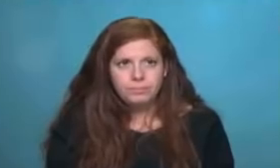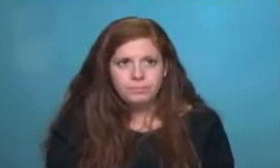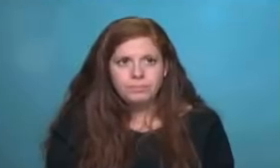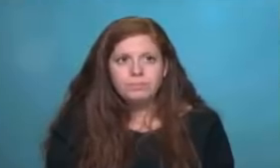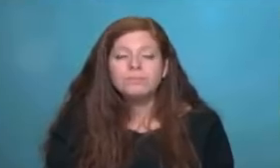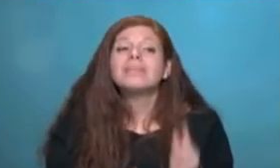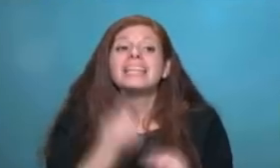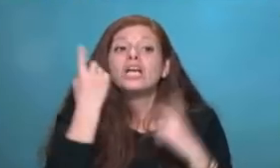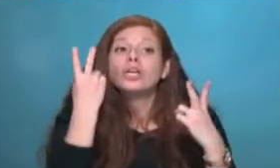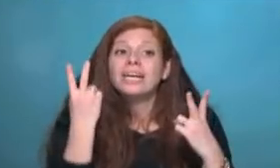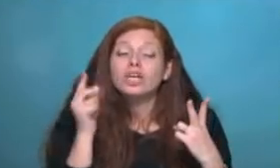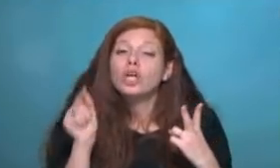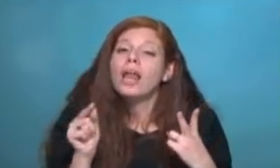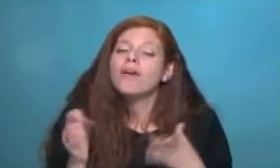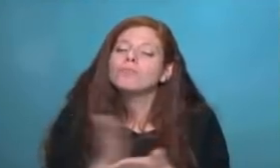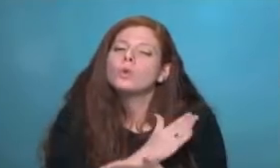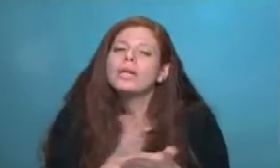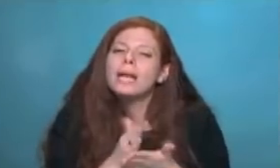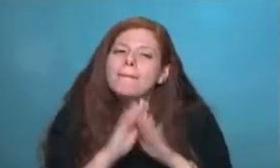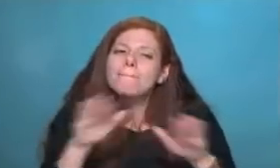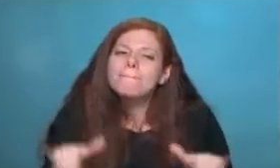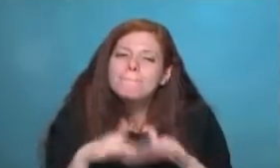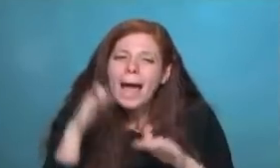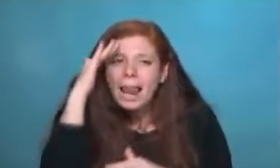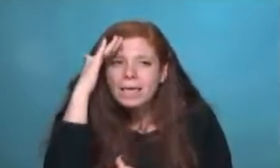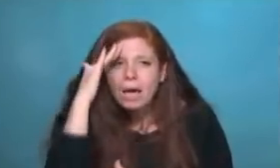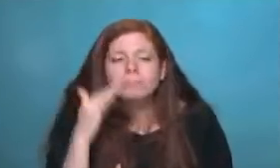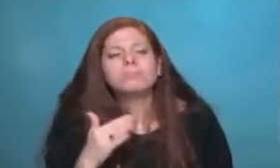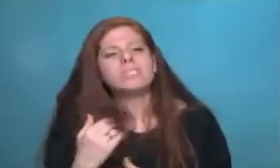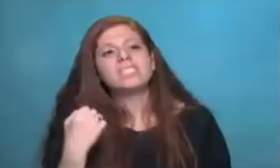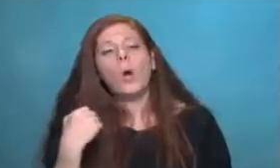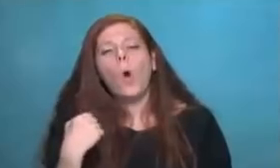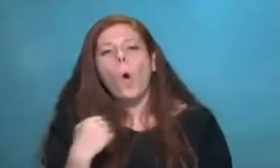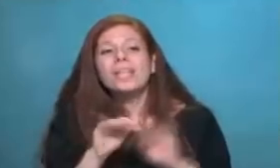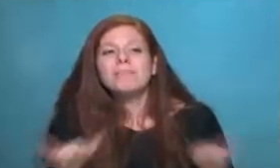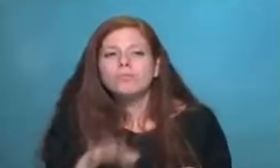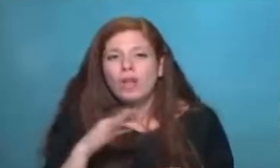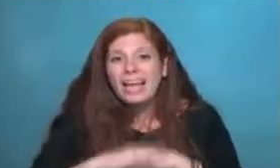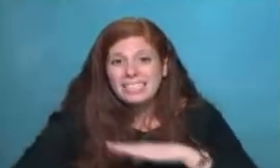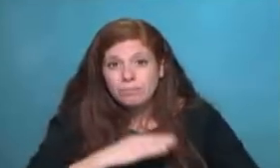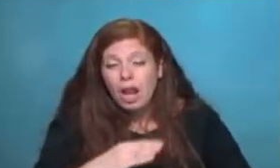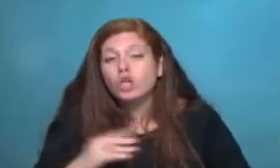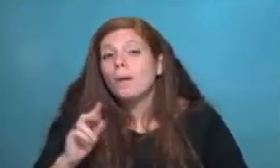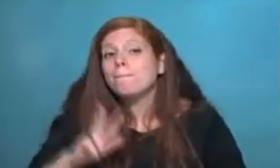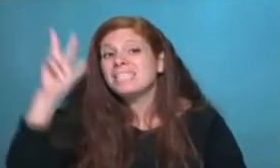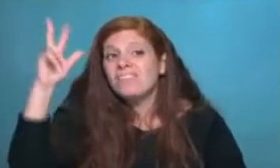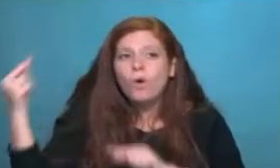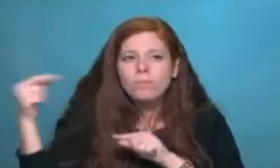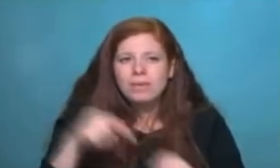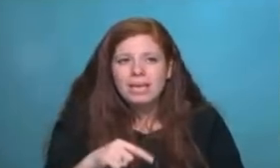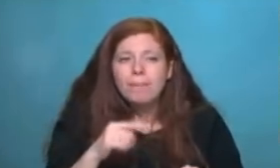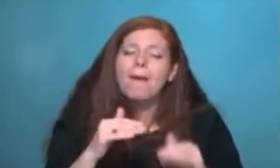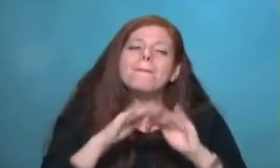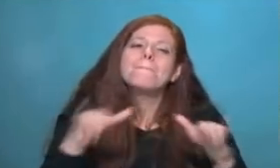התרחיש העיקרי שאליו מתכוננים בחיל הים הוא כוחות ימיים של חיזבאללה שמגיעים מצפון, מעל המים